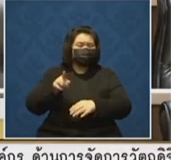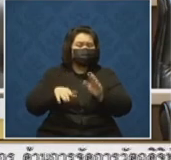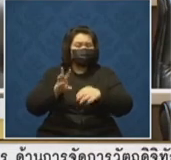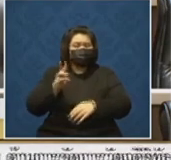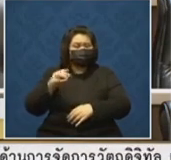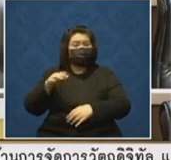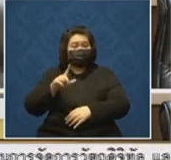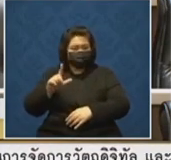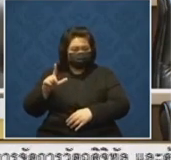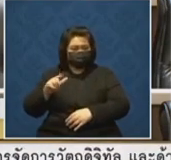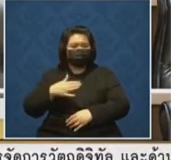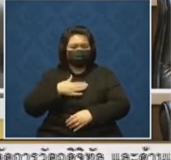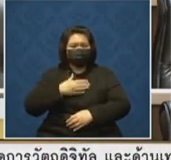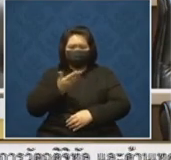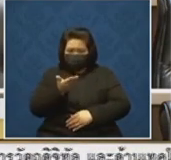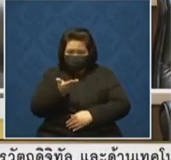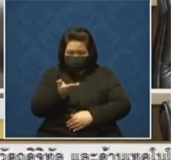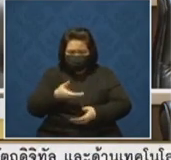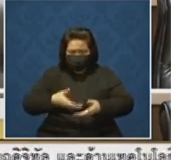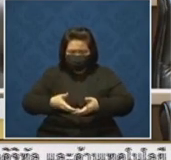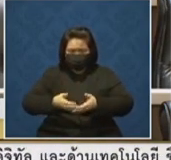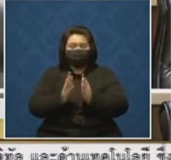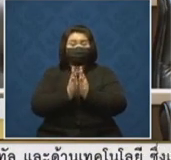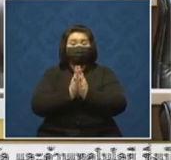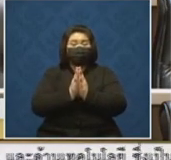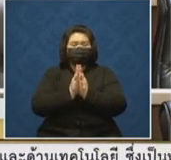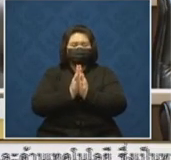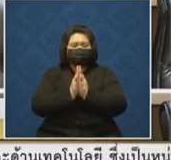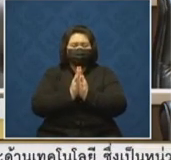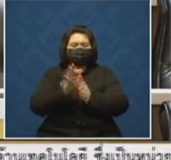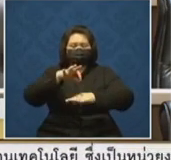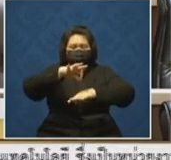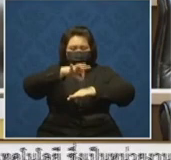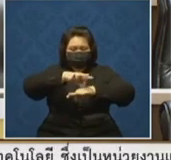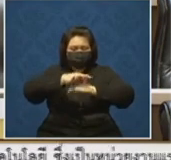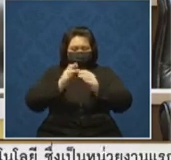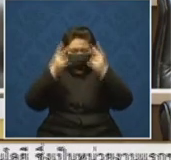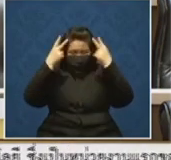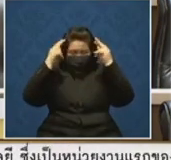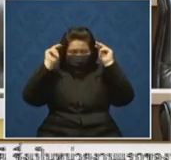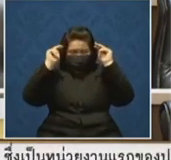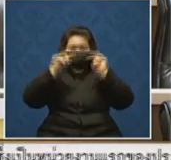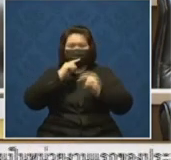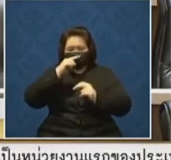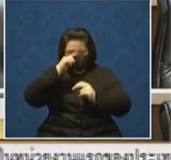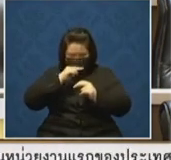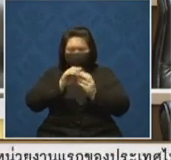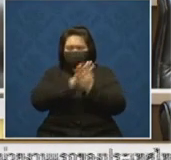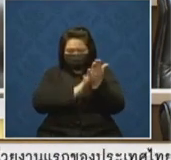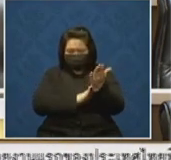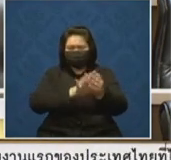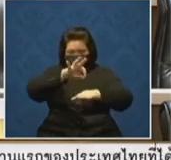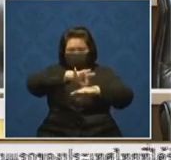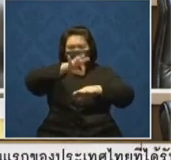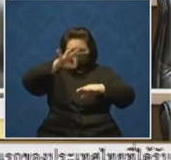ตอบมาหน่อยไปเห็นมงคลกิจเป็นอย่างนี้พี่น้องว่ายังไงอย่าปล่อยให้พี่ปองตำหนิติเตียงคนเดียวเขาจะหาว่าเยนี่นี่ปากปลาร้าใช่ไหม